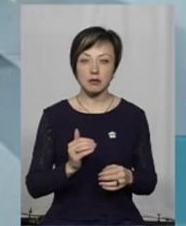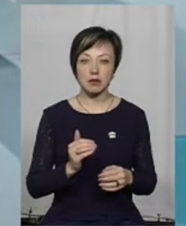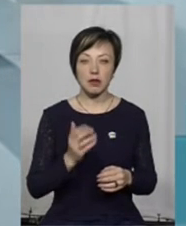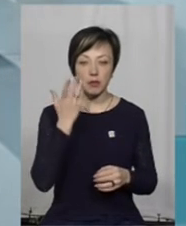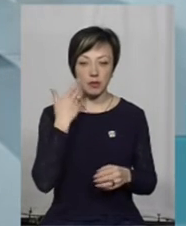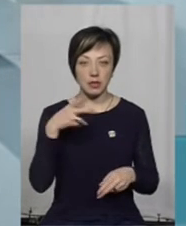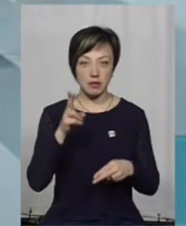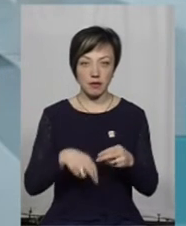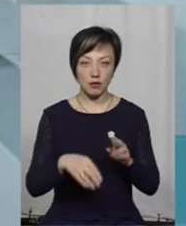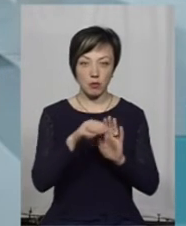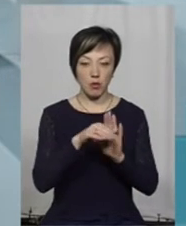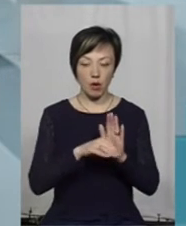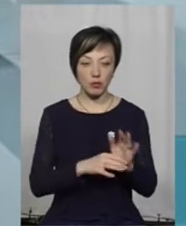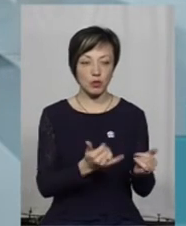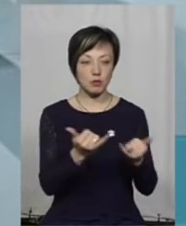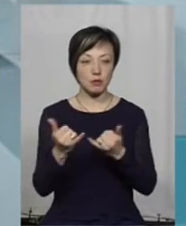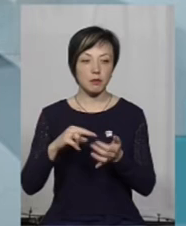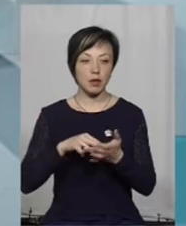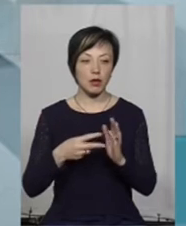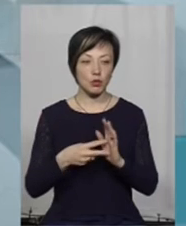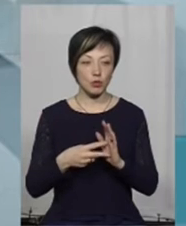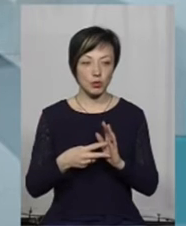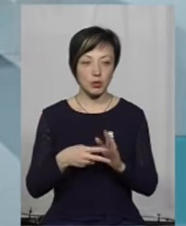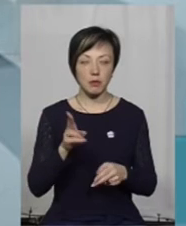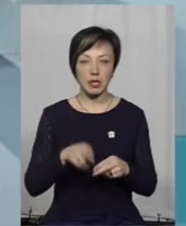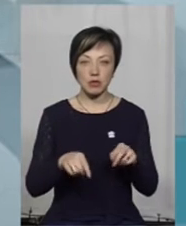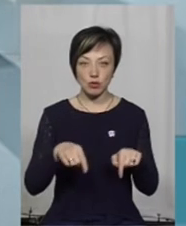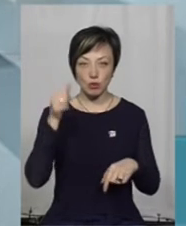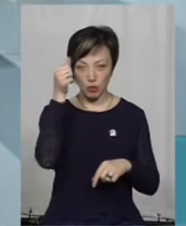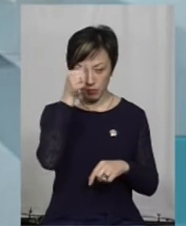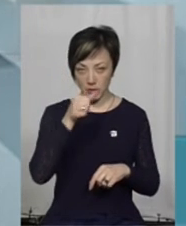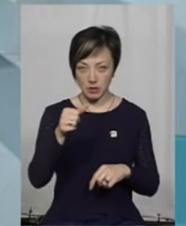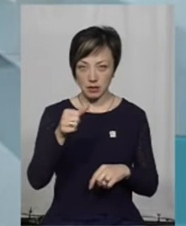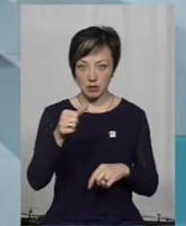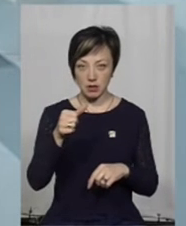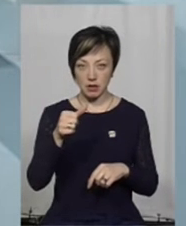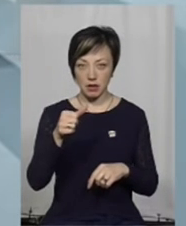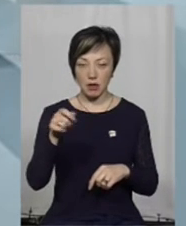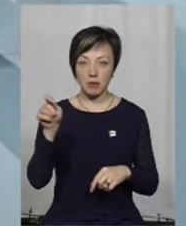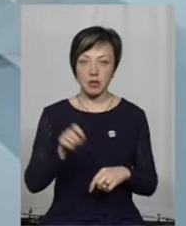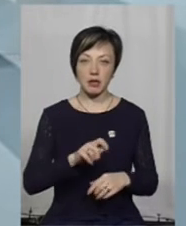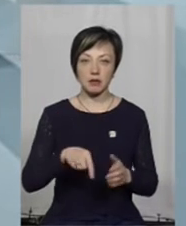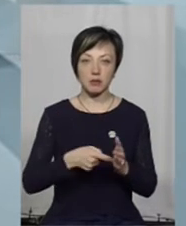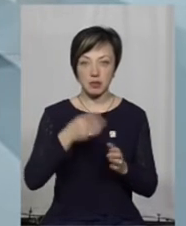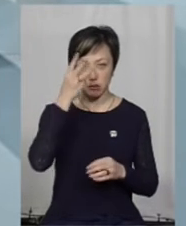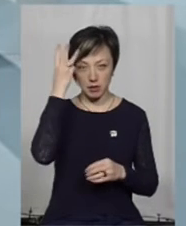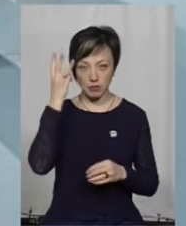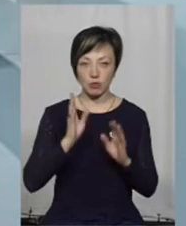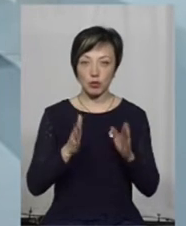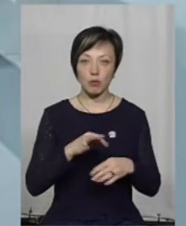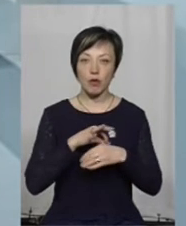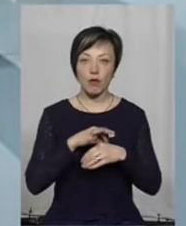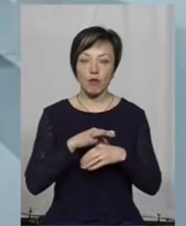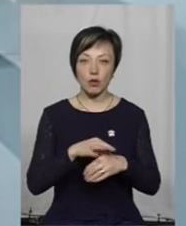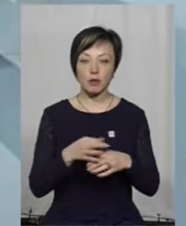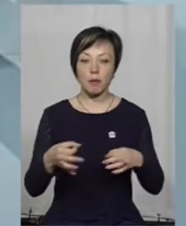при завершенні програмного забезпечення вони планують наприкінці цього місяця вже приїхати до міста Хмельницького. Ми будемо